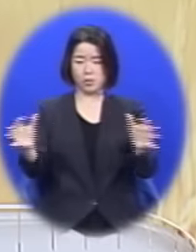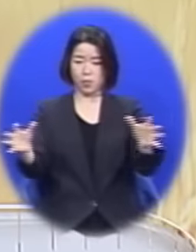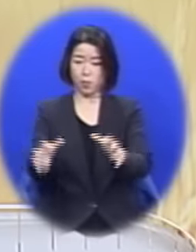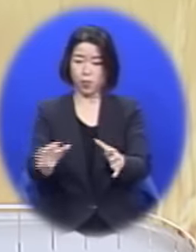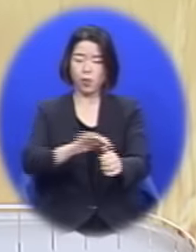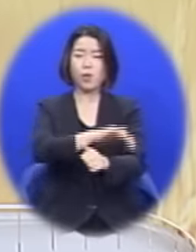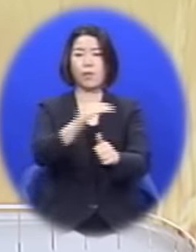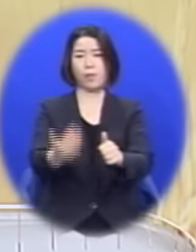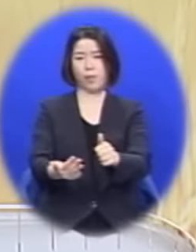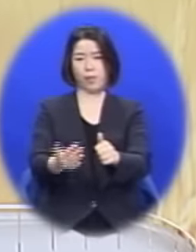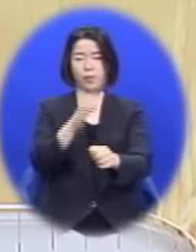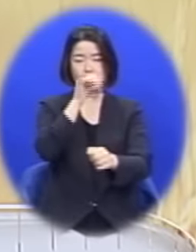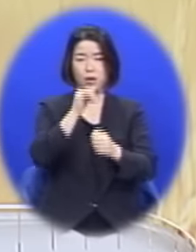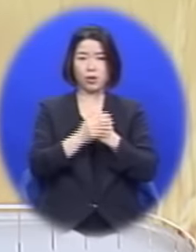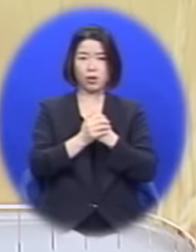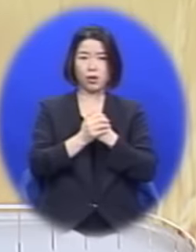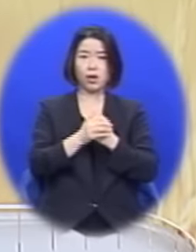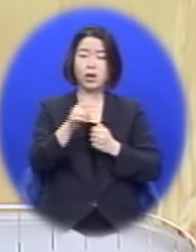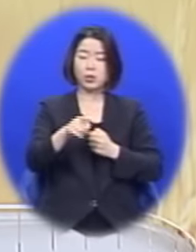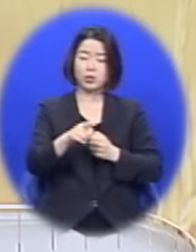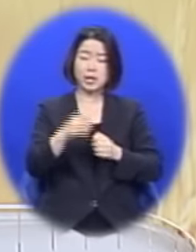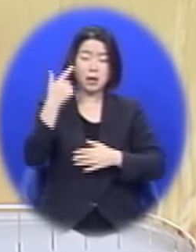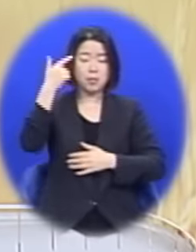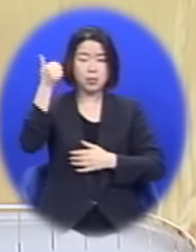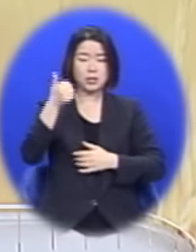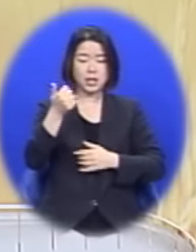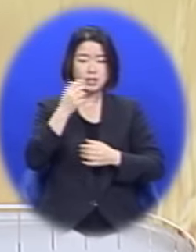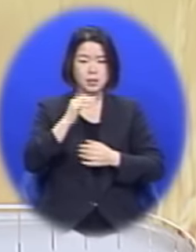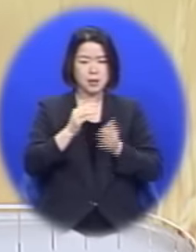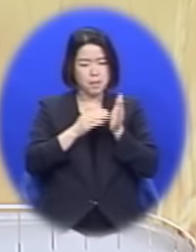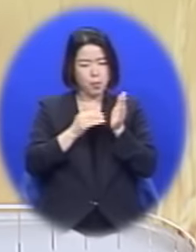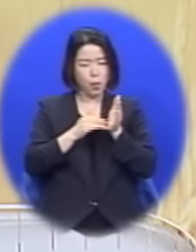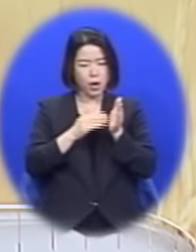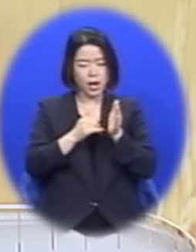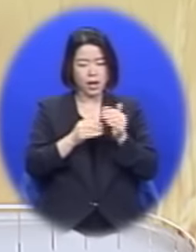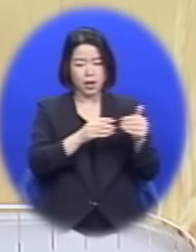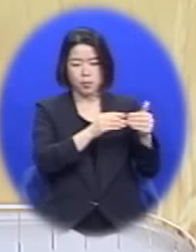선교사님이 몰래 데리고 가서 그 무덤을 보여주더래요.